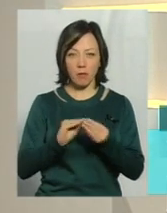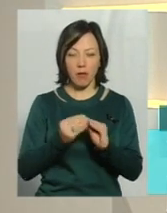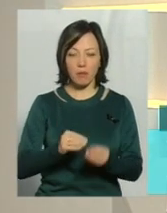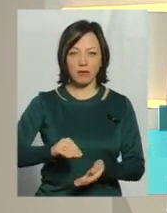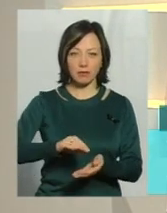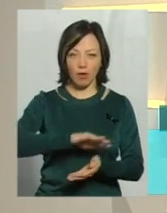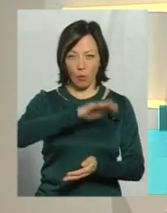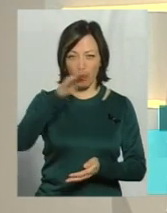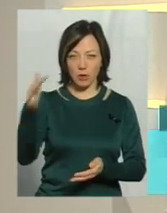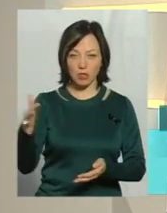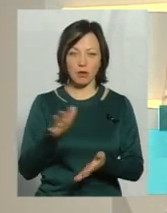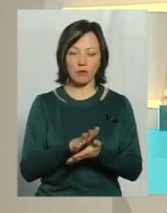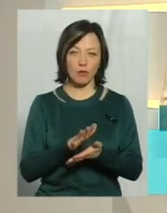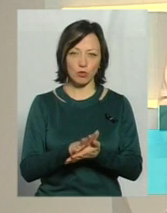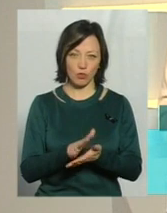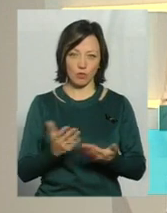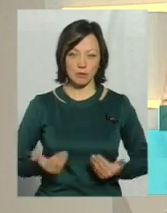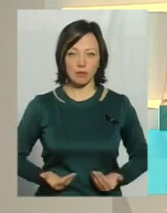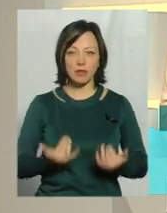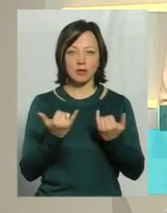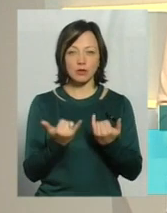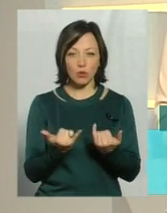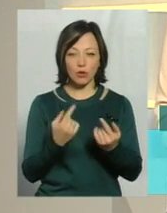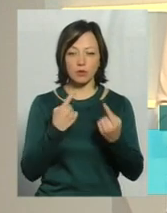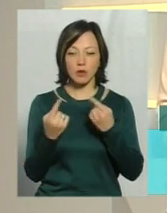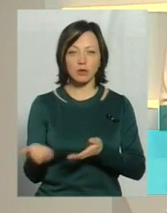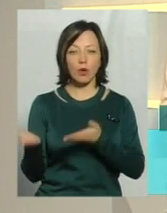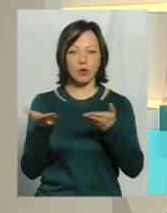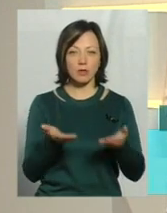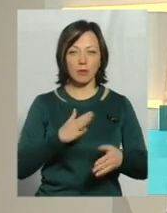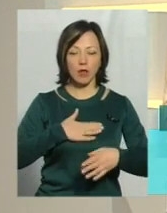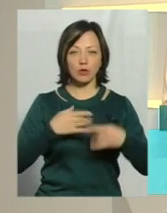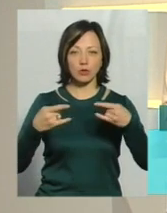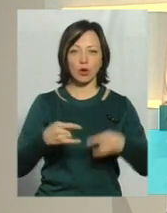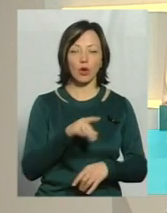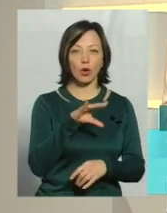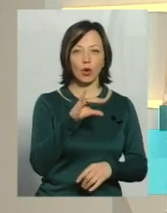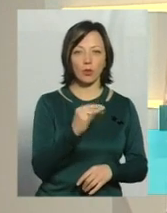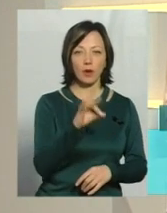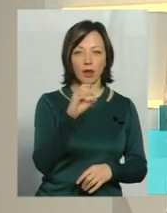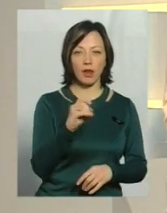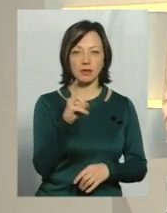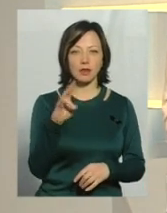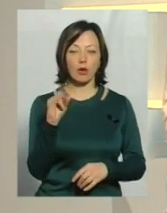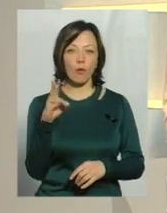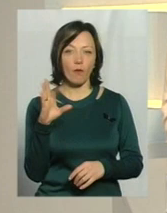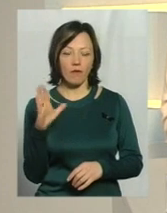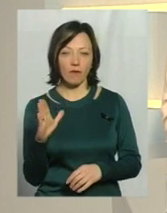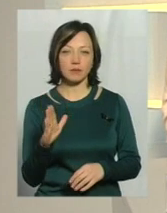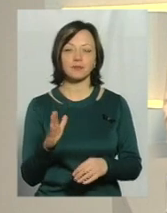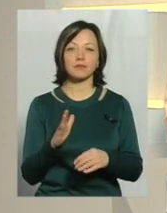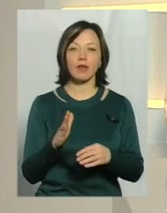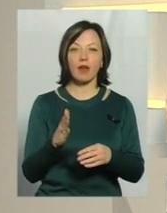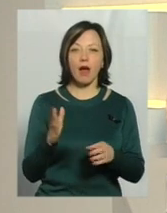побутових відходів. І з нами на цю тему говорить сьогодні гість нашої студії. Отож, знайомтесь, Юрій Резніков. Доброго дня. Еколог,